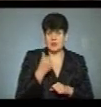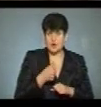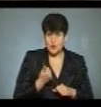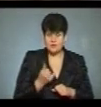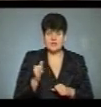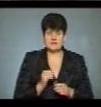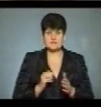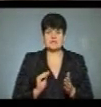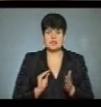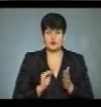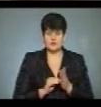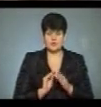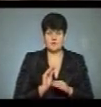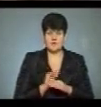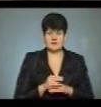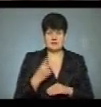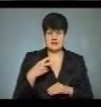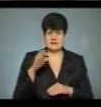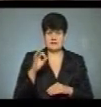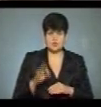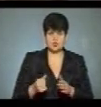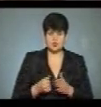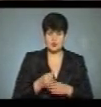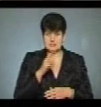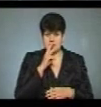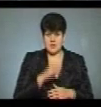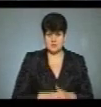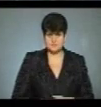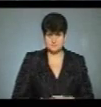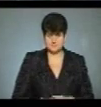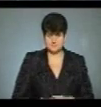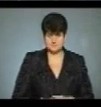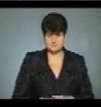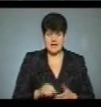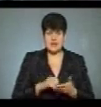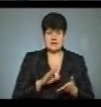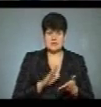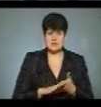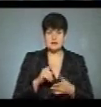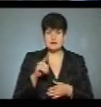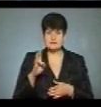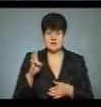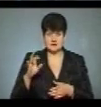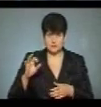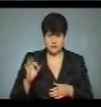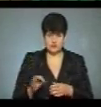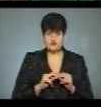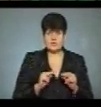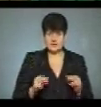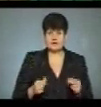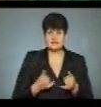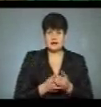і встановлюється надбавка 20% до заробітної плати. Реєстрація на зовнішнє незалежне оцінювання вчителів